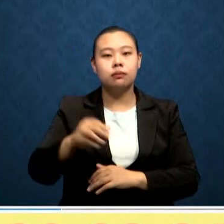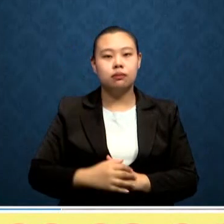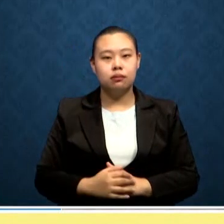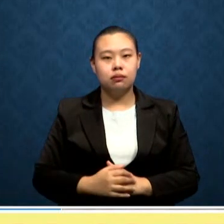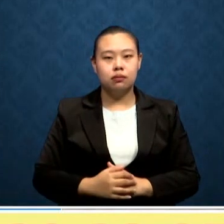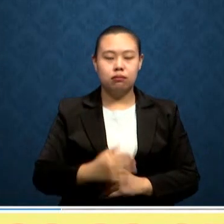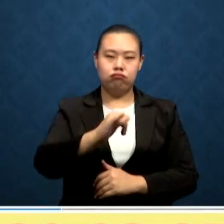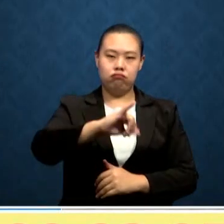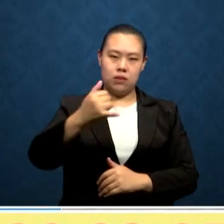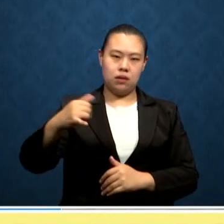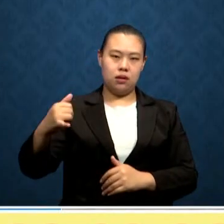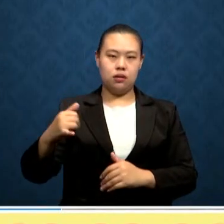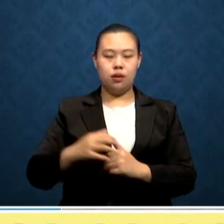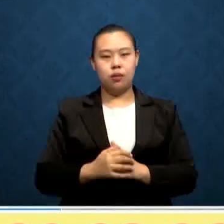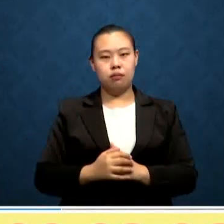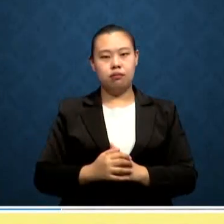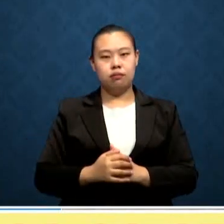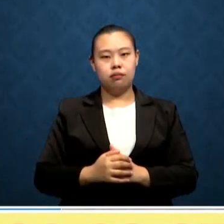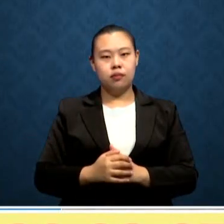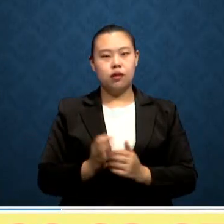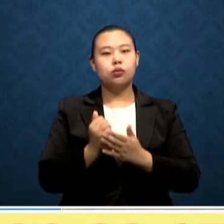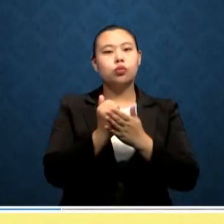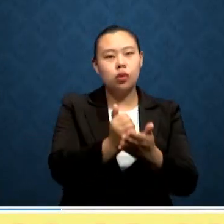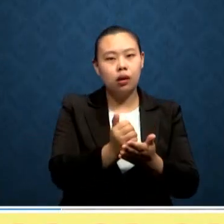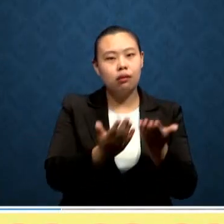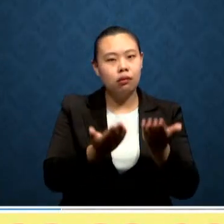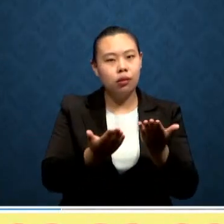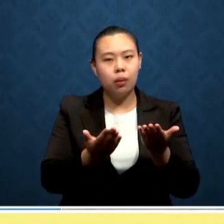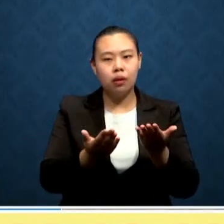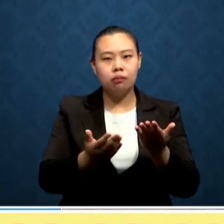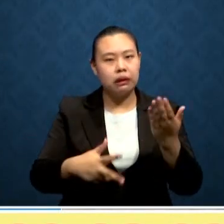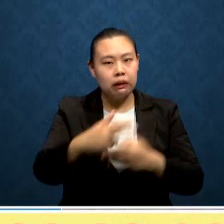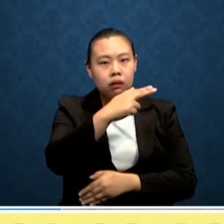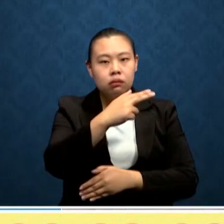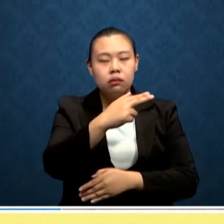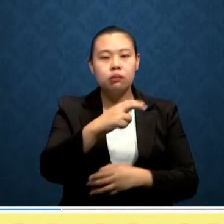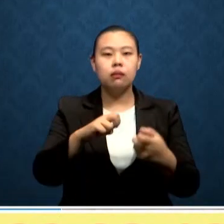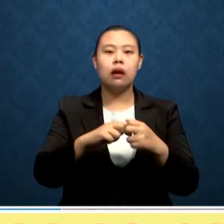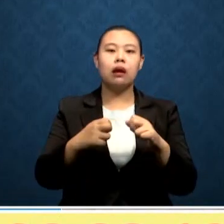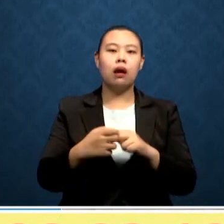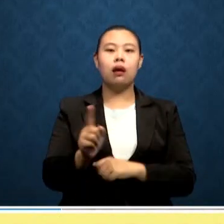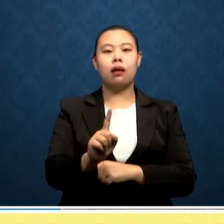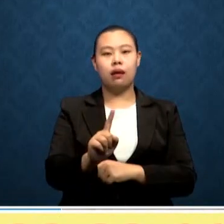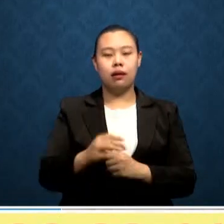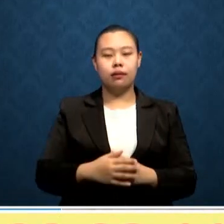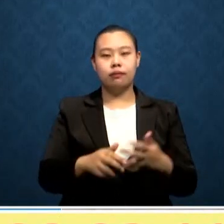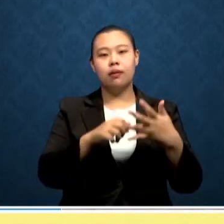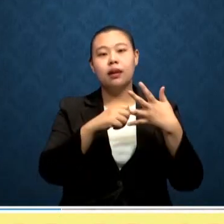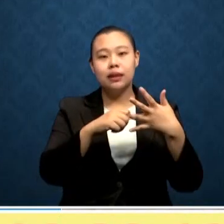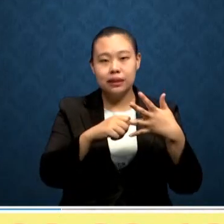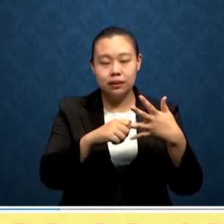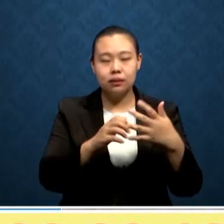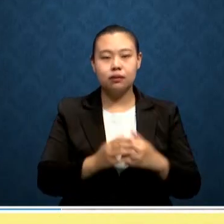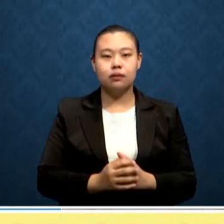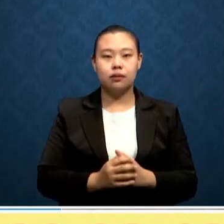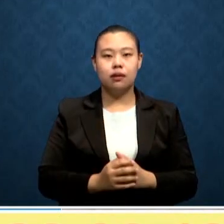ชนถามคณะกรรมการว่ามีทางแก้ไขอย่างไรคำถามที่4ครับข่